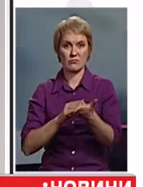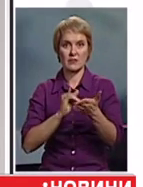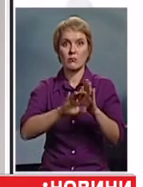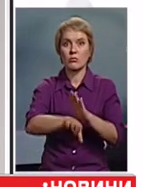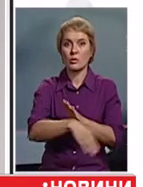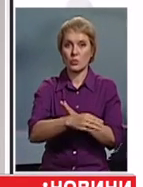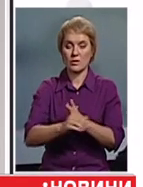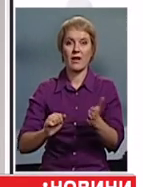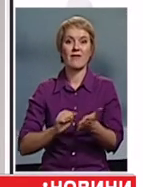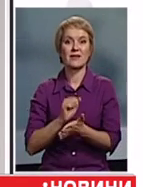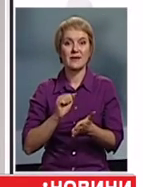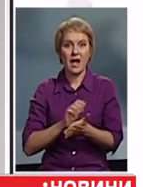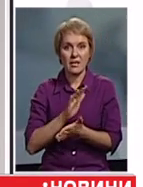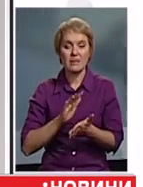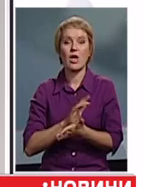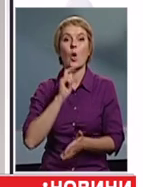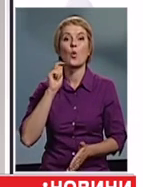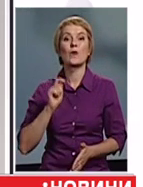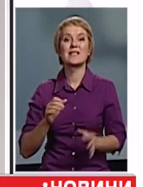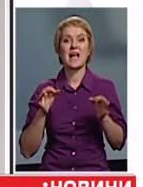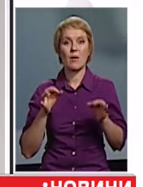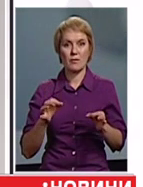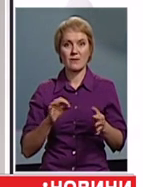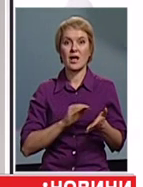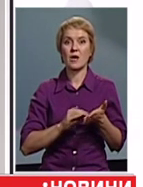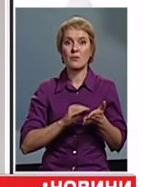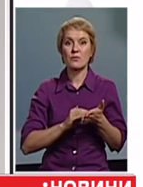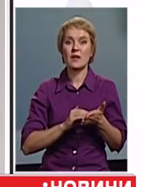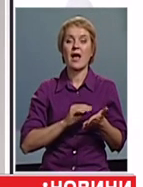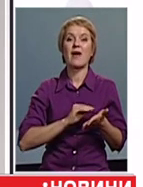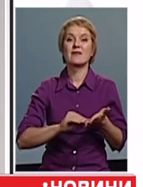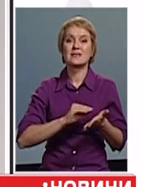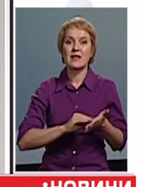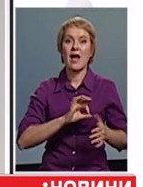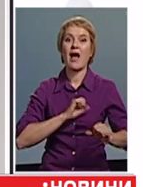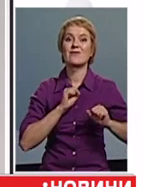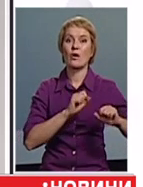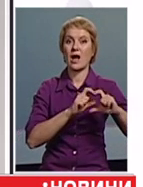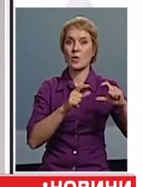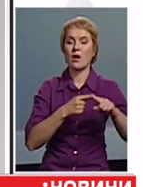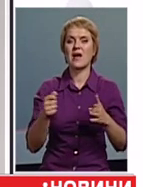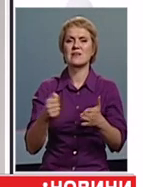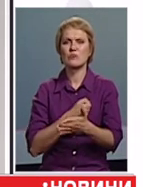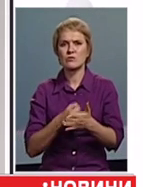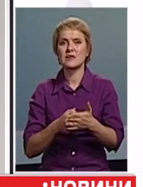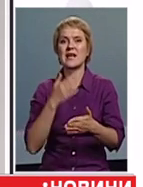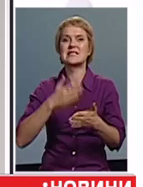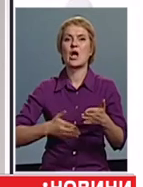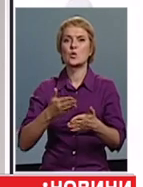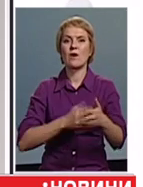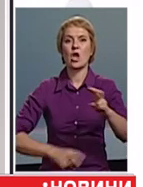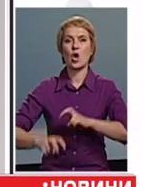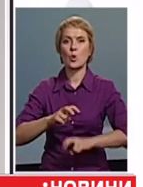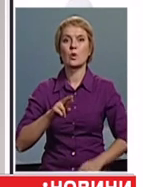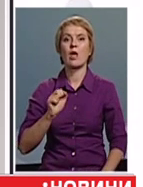Видання «Українська правда» наводить заяву адвокатської контори Джозеф Хейдж Аронсон, яка добувалася скасування розшуку Януковича. Там стверджують,